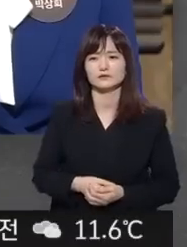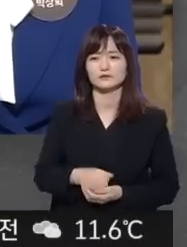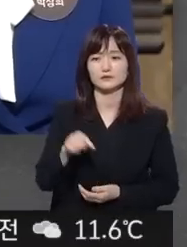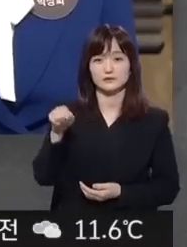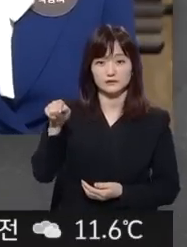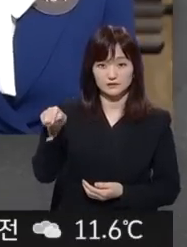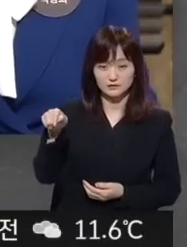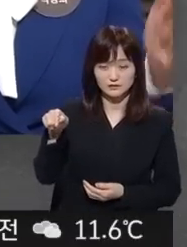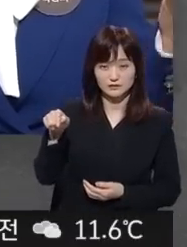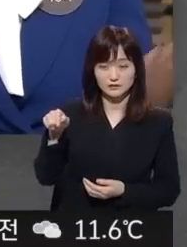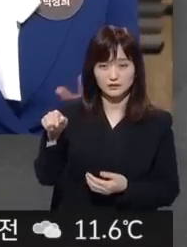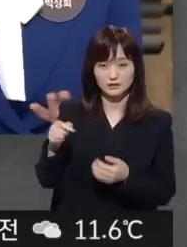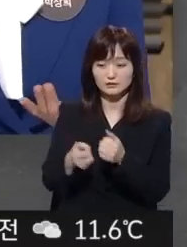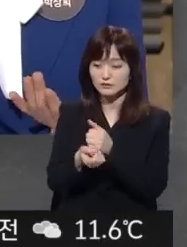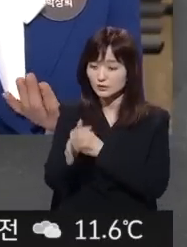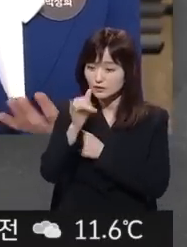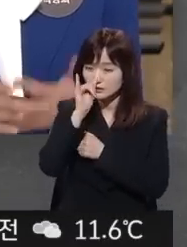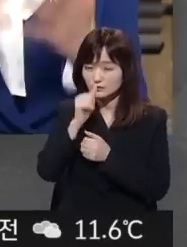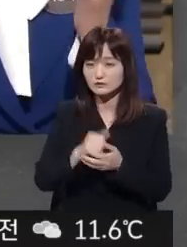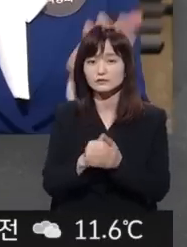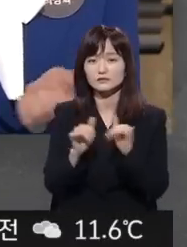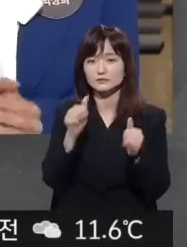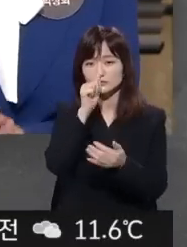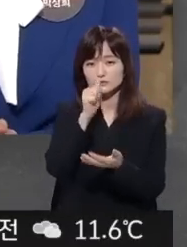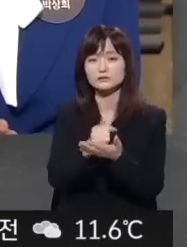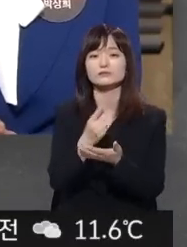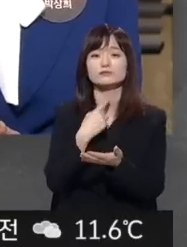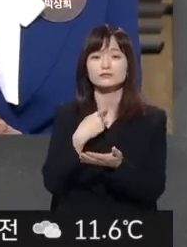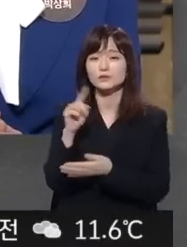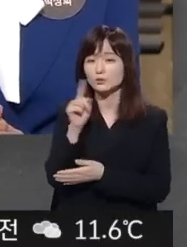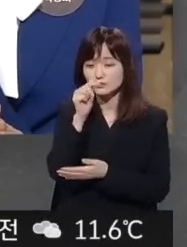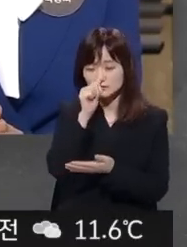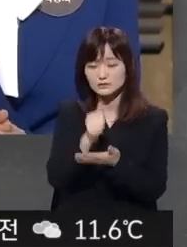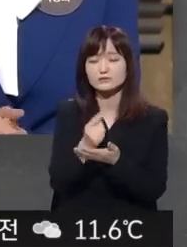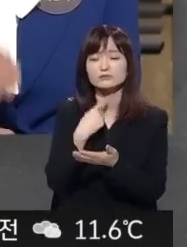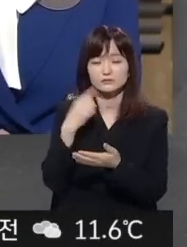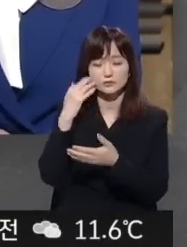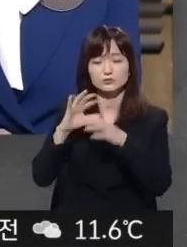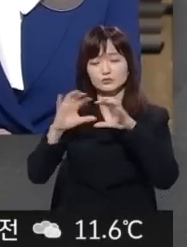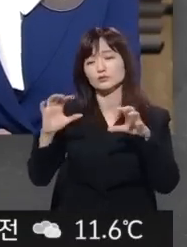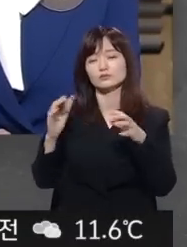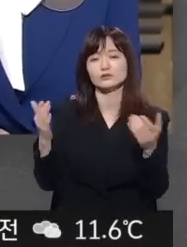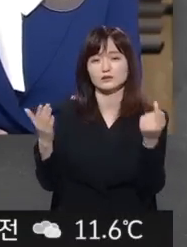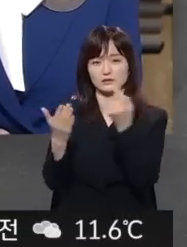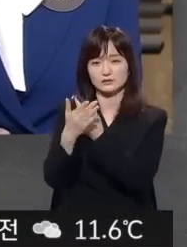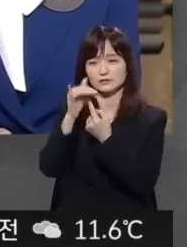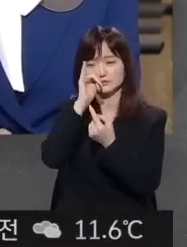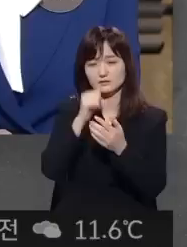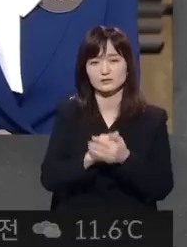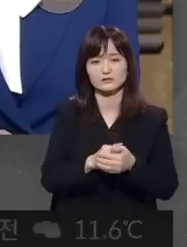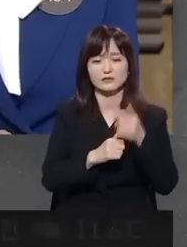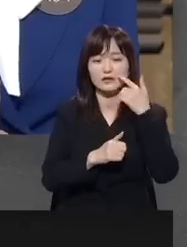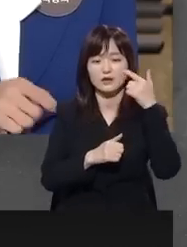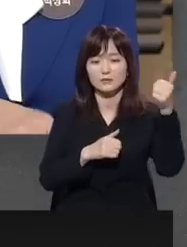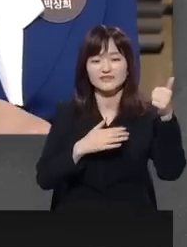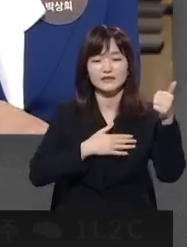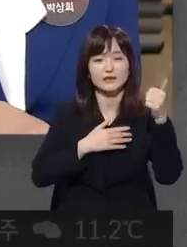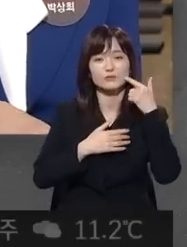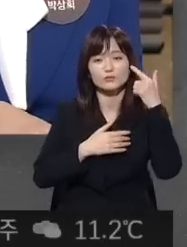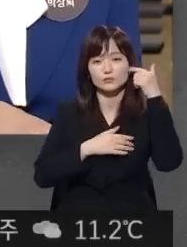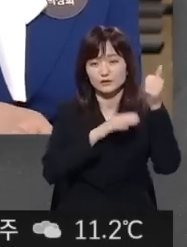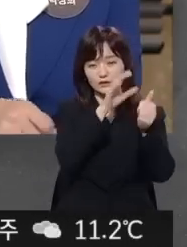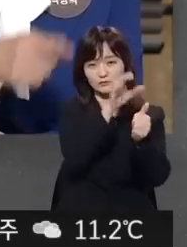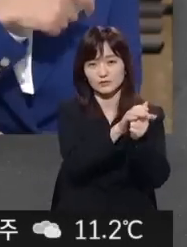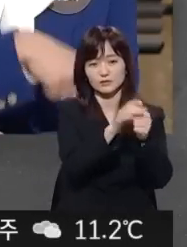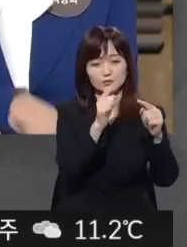용서를 다 받는 거라면 사람들은 계속 죄를 줄 거고 어떤 죄를 지어도 천국 갈 수 있다 그러니까 전재용 나의 아버지가 목사가 되면 그